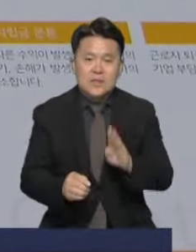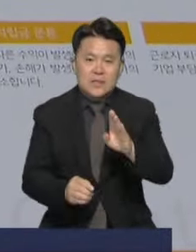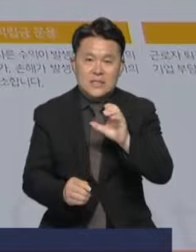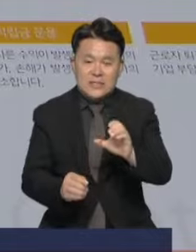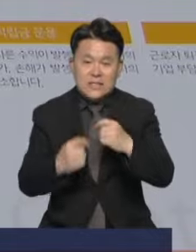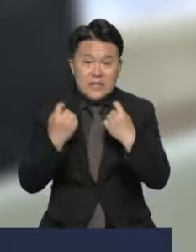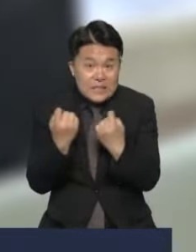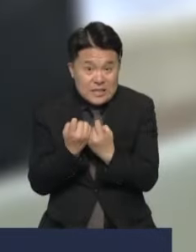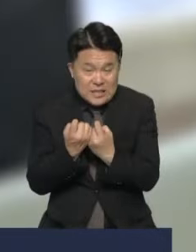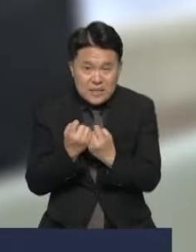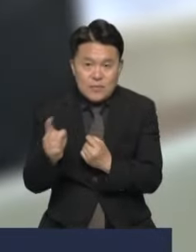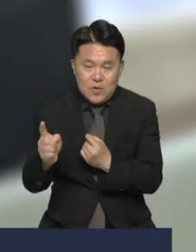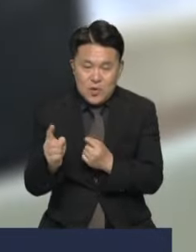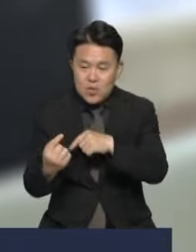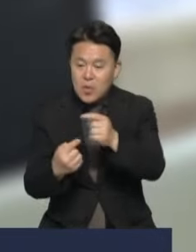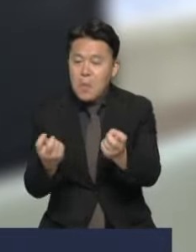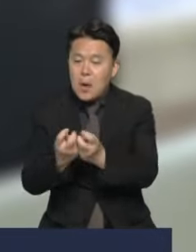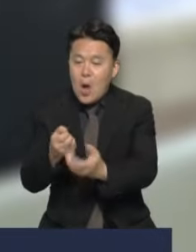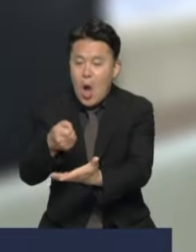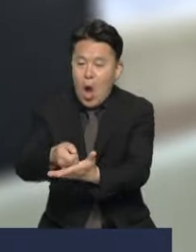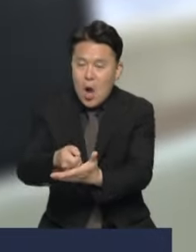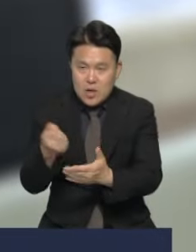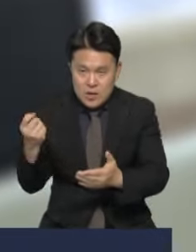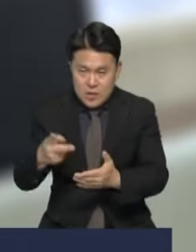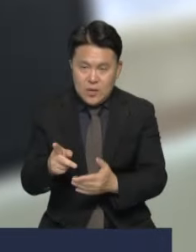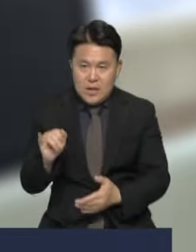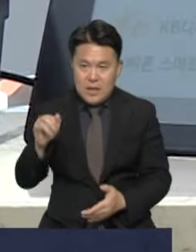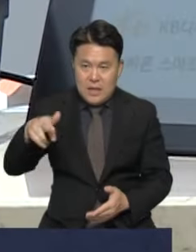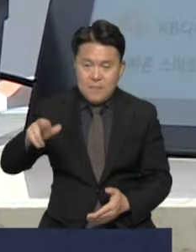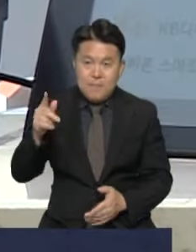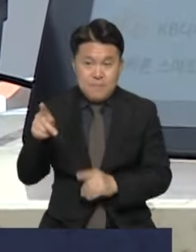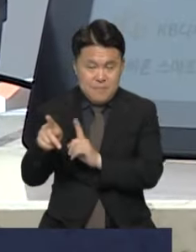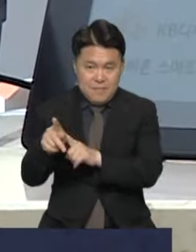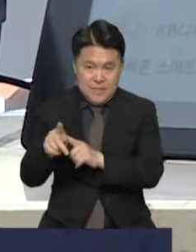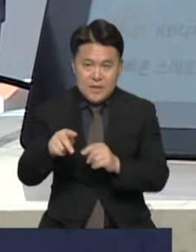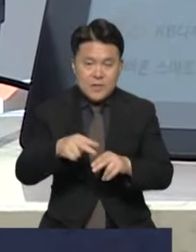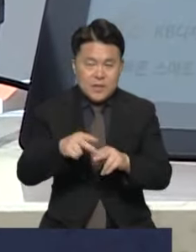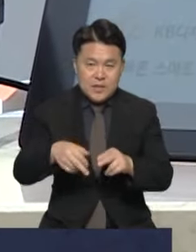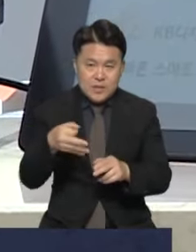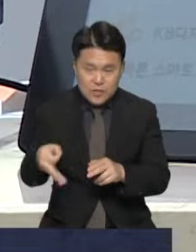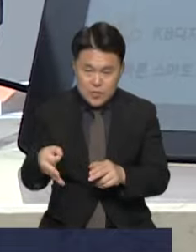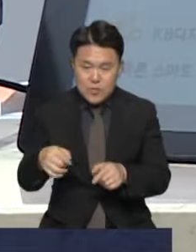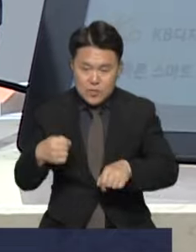DC형은 근로자가 적립금의 운용 방법을 결정하며 IRP는 퇴직금 이외